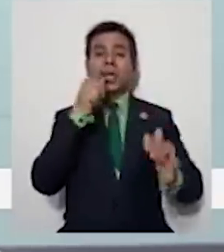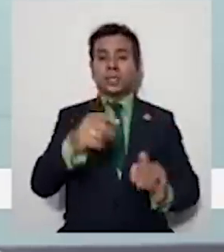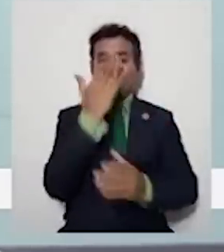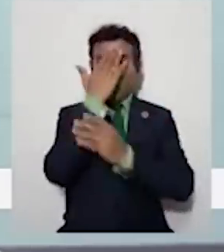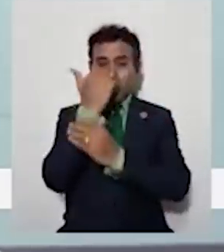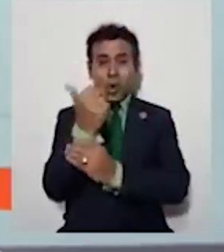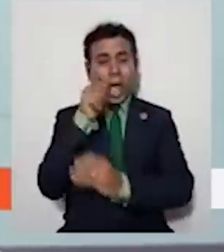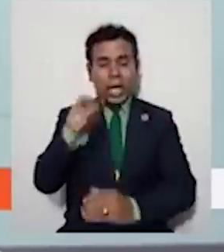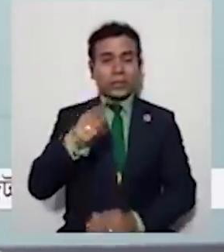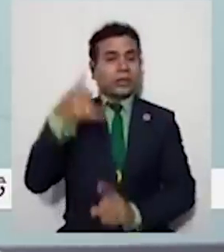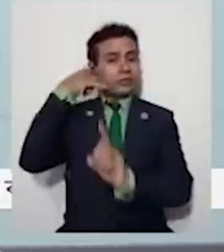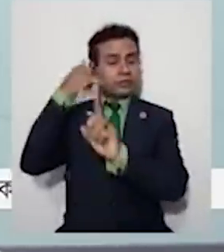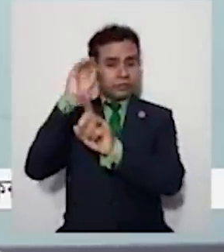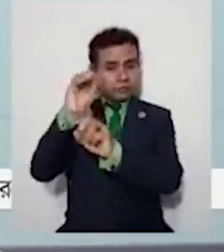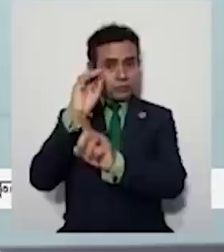না।